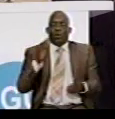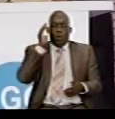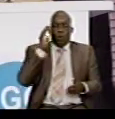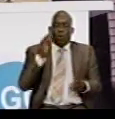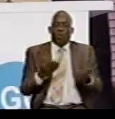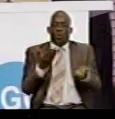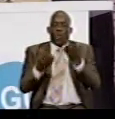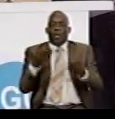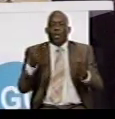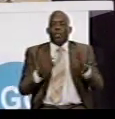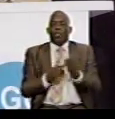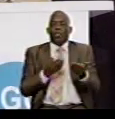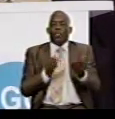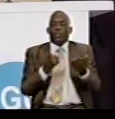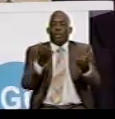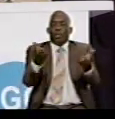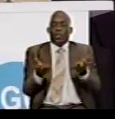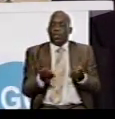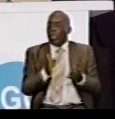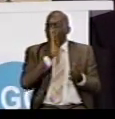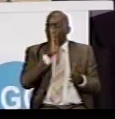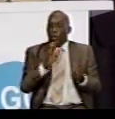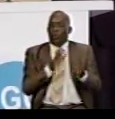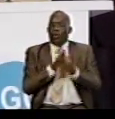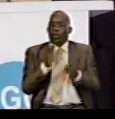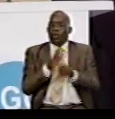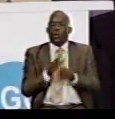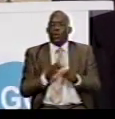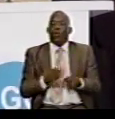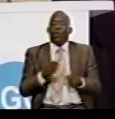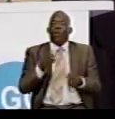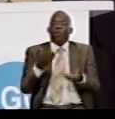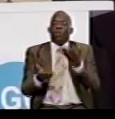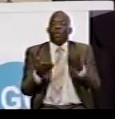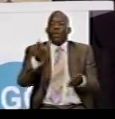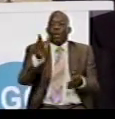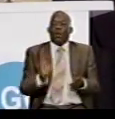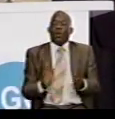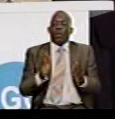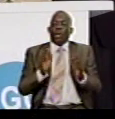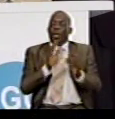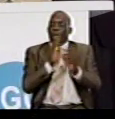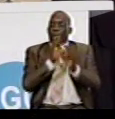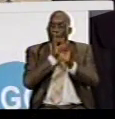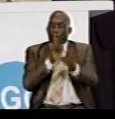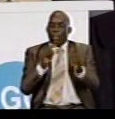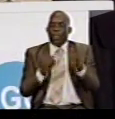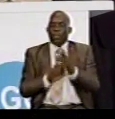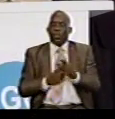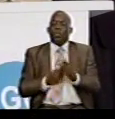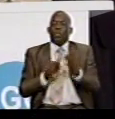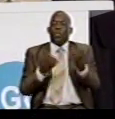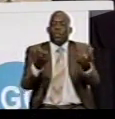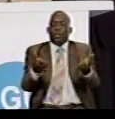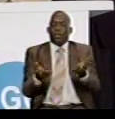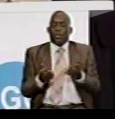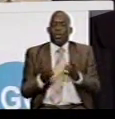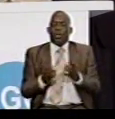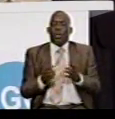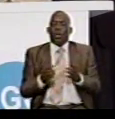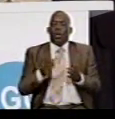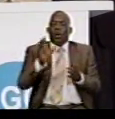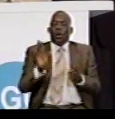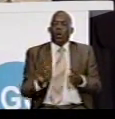soit établi. May God answer this at our desire. Que Dieu réponde, exauce no, à notre désir. No, go back and say. Que quand pécheurs